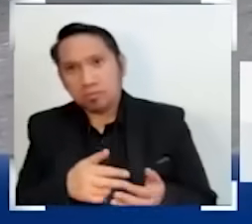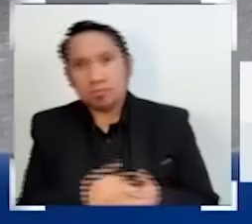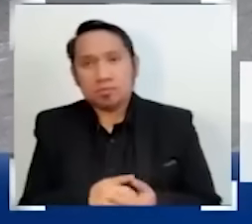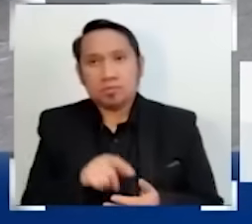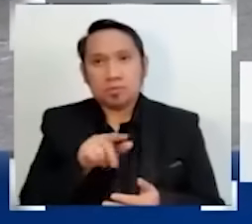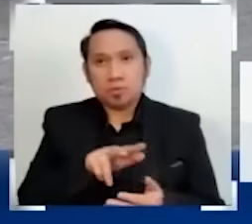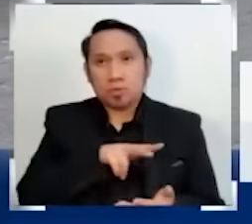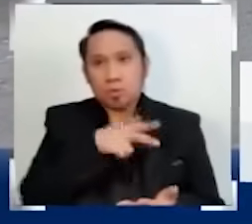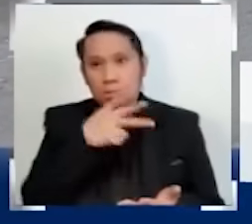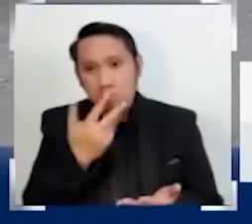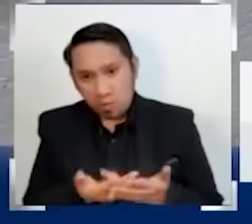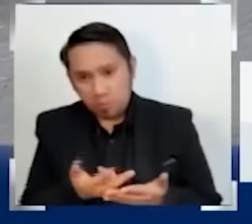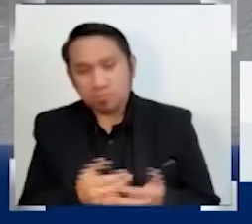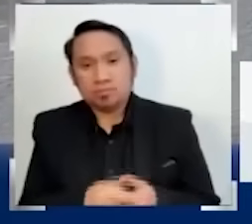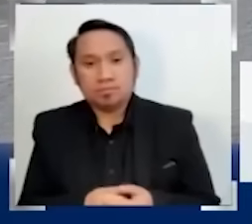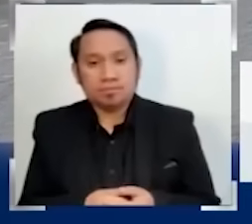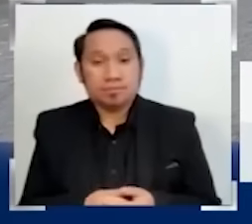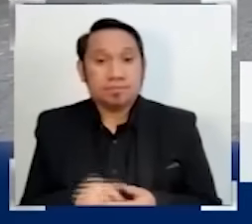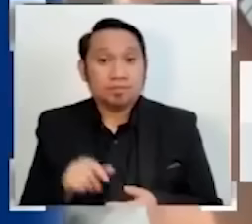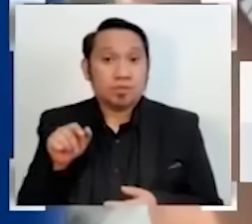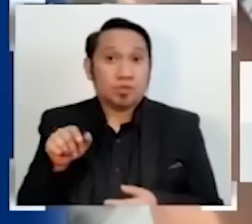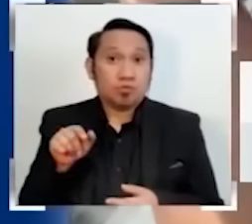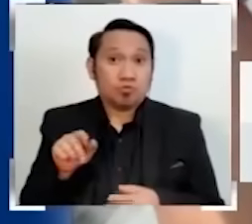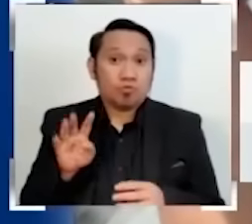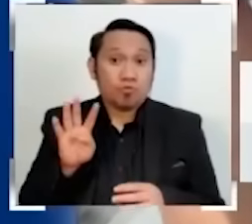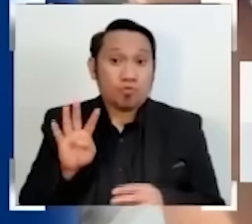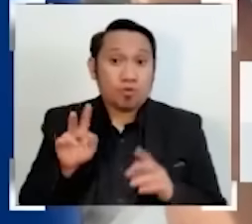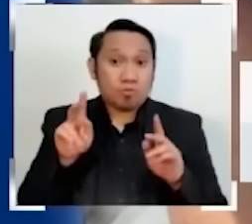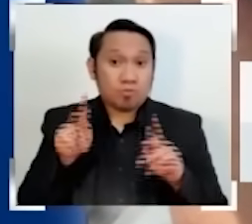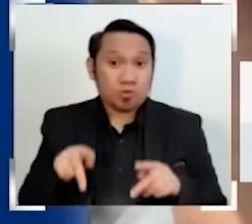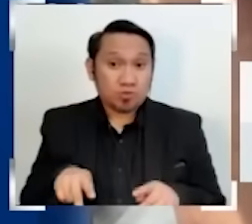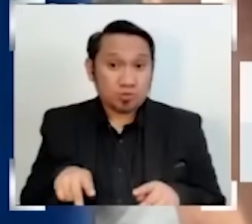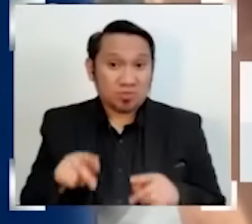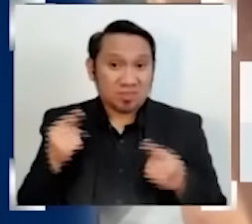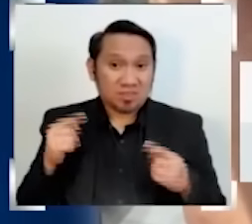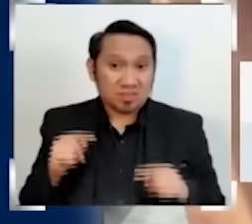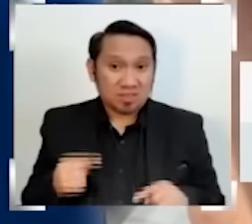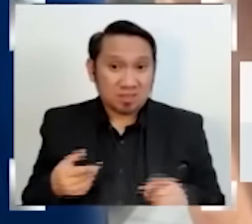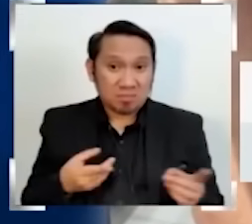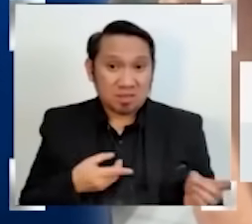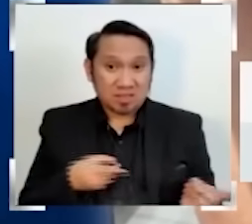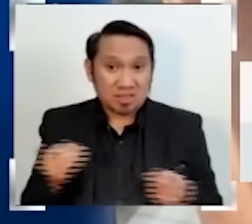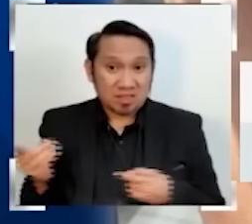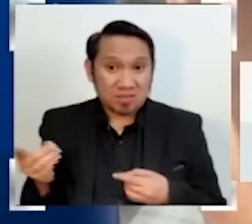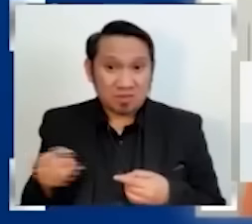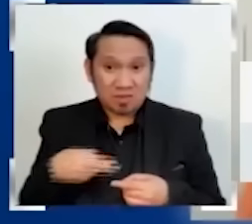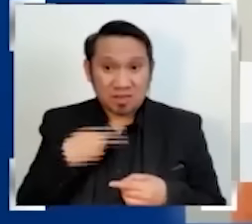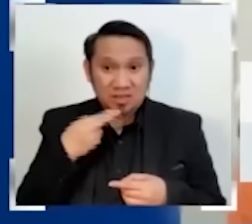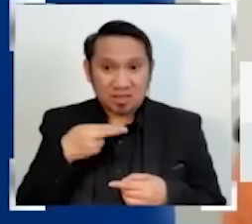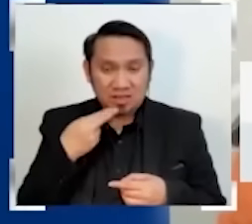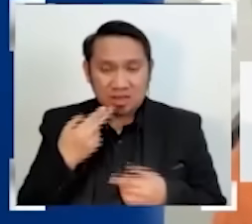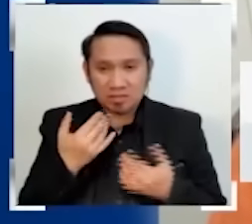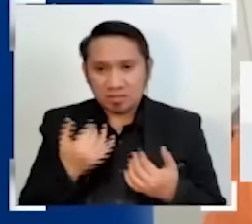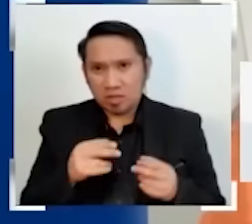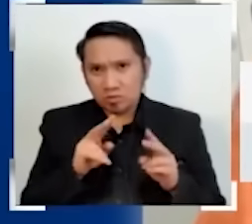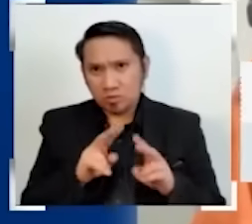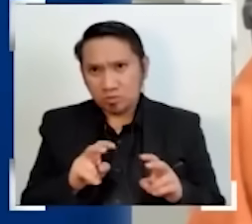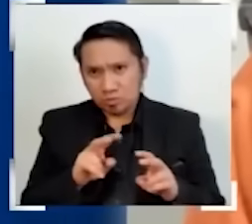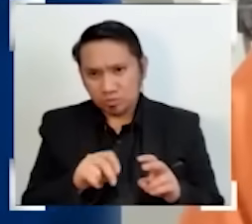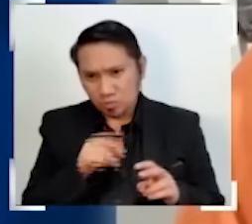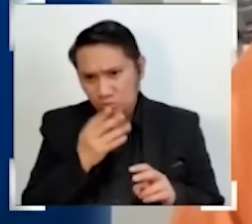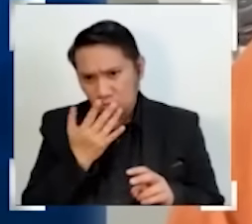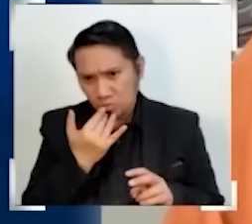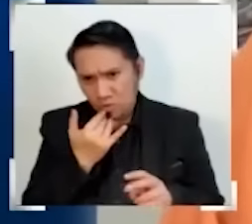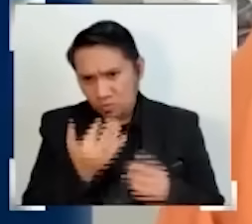natumba. Sugatan ang apat na sakay nitong magdadeliver sana ng palay. Patuloy ang imbestigasyon sa sanhi ng pagkasunog ng truck.